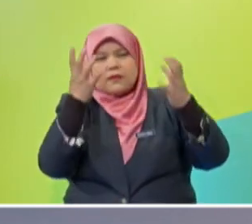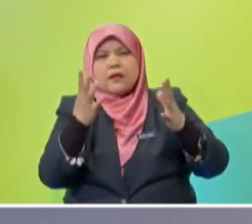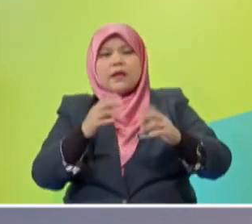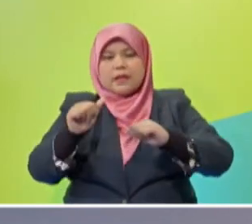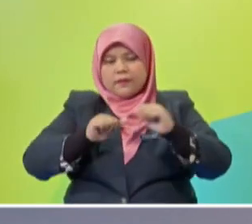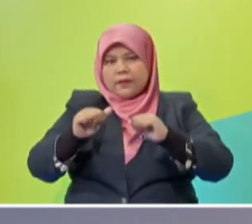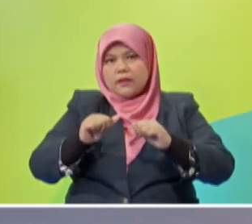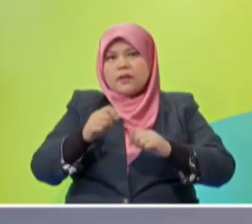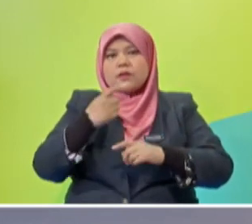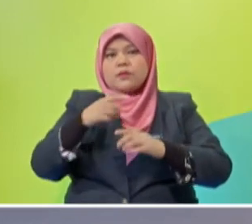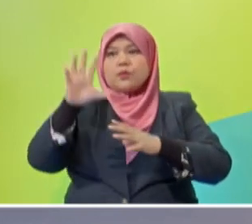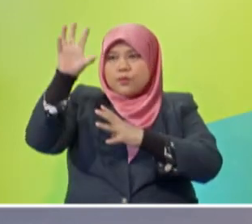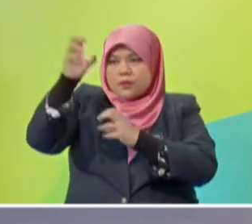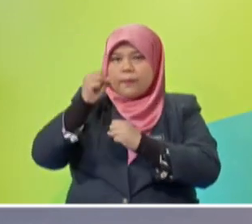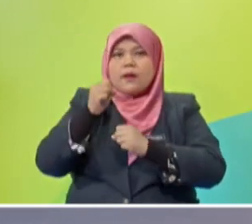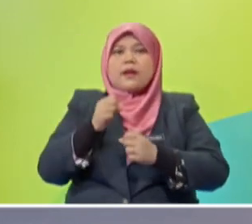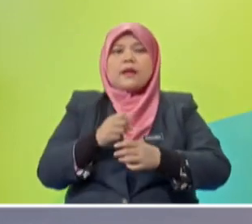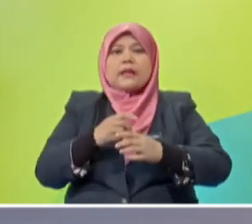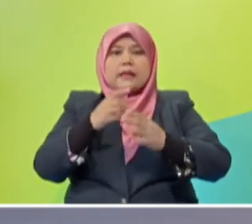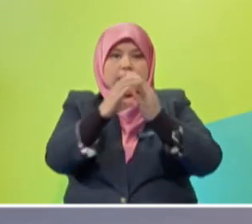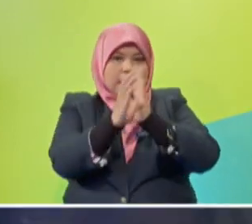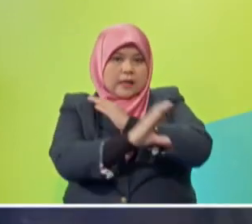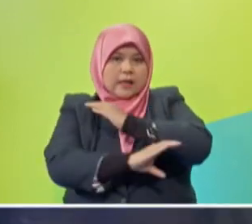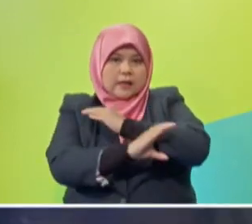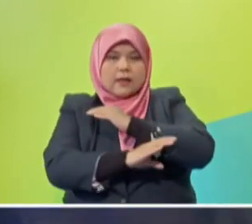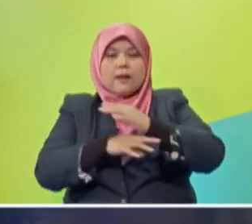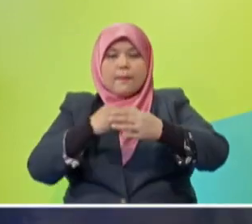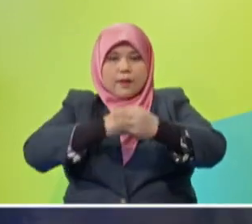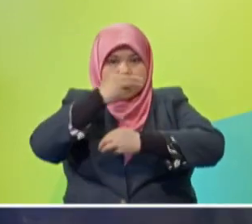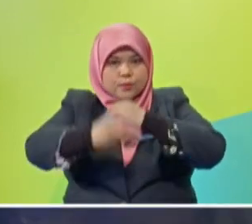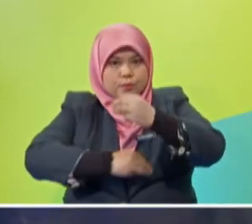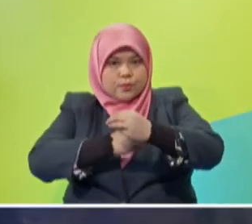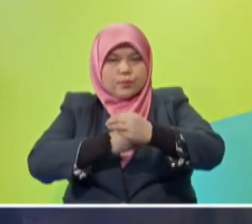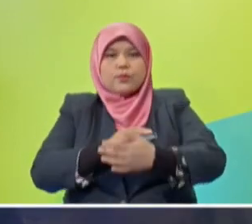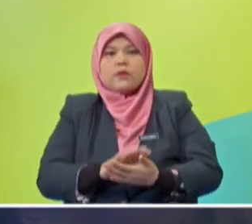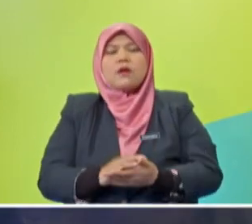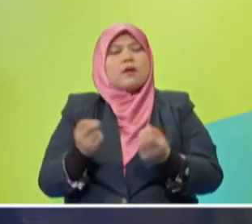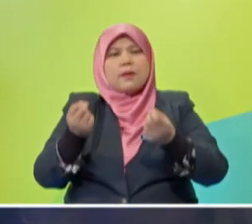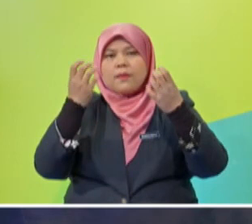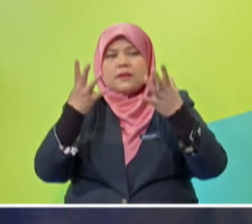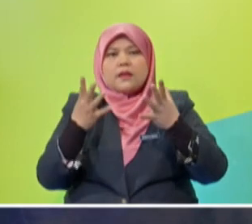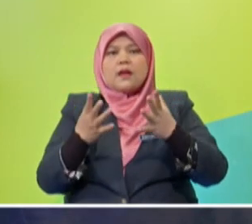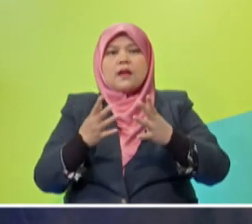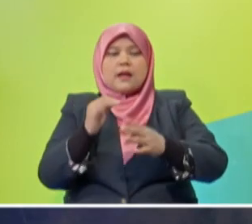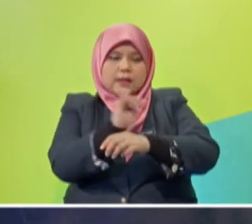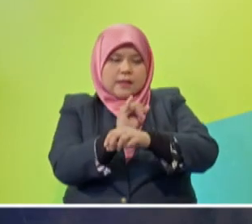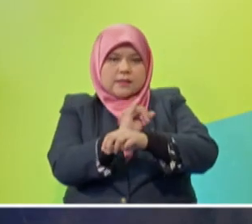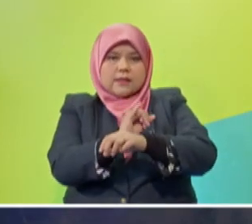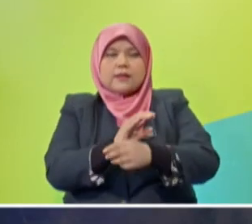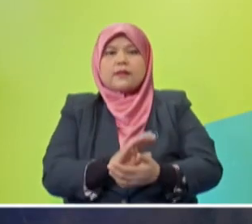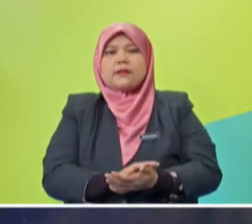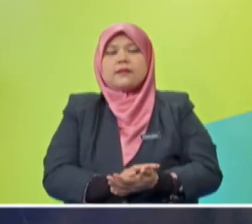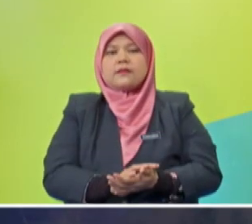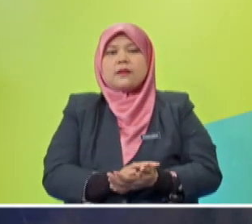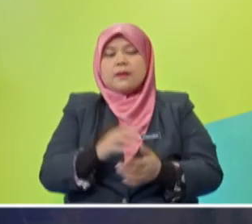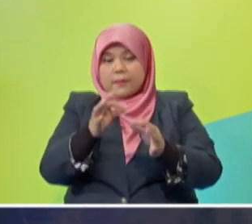negara kita mencapai negara yang lebih maju dan cemerlang. Jadi banyaklah sektor-sektor perindustrian yang wujud sekarang ini. Ya, betul. Banyak dan pentinglah untuk